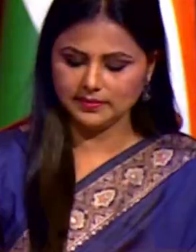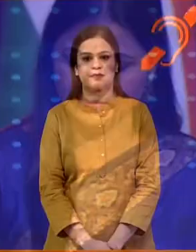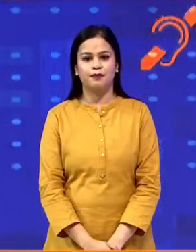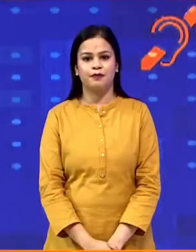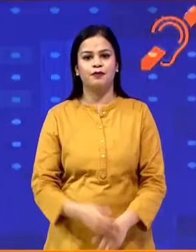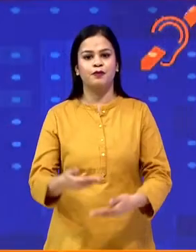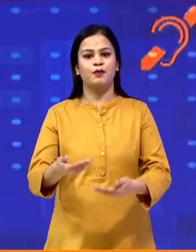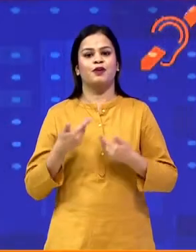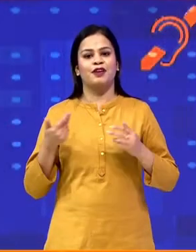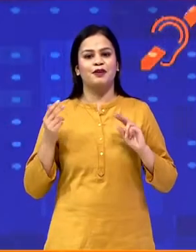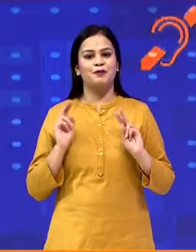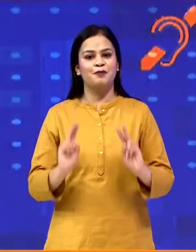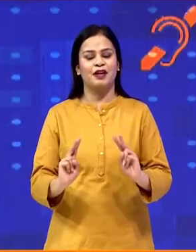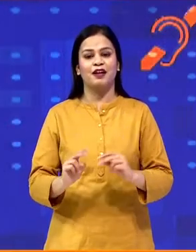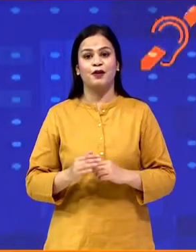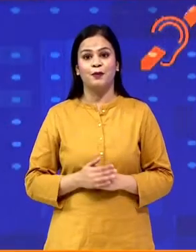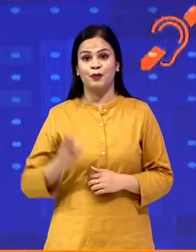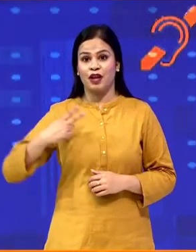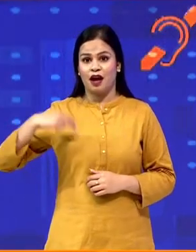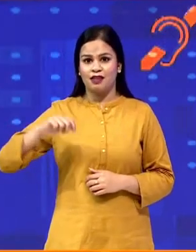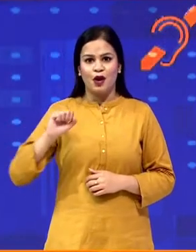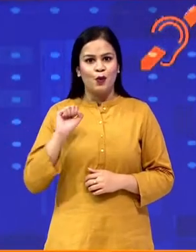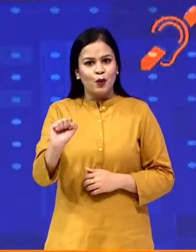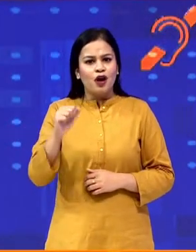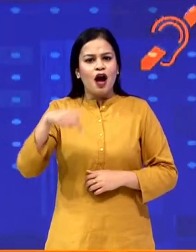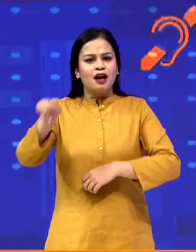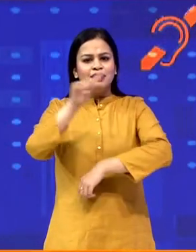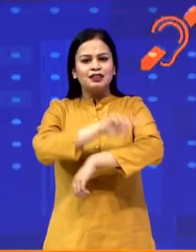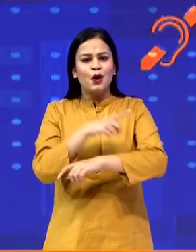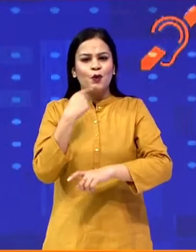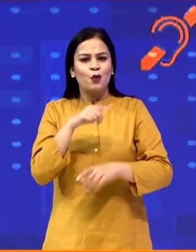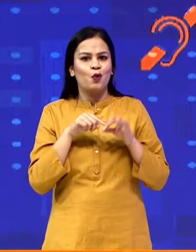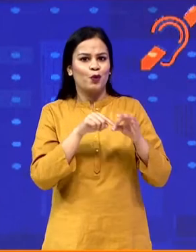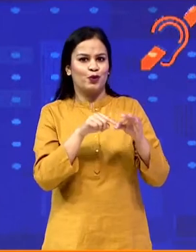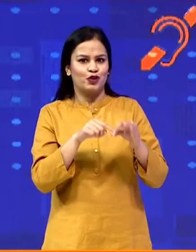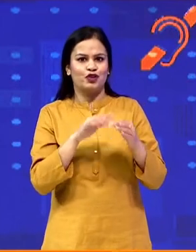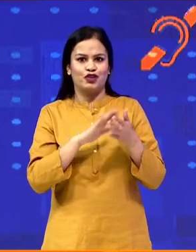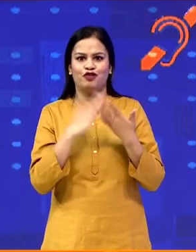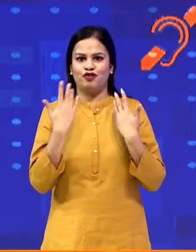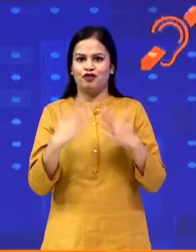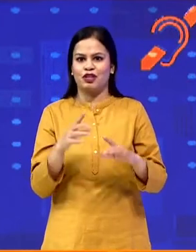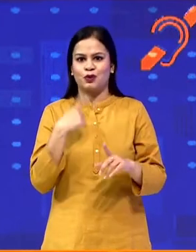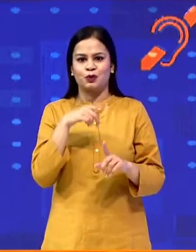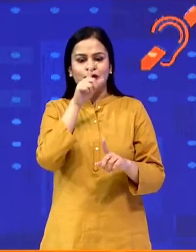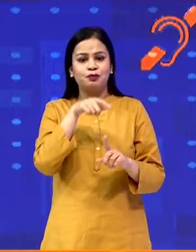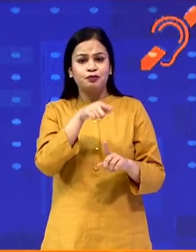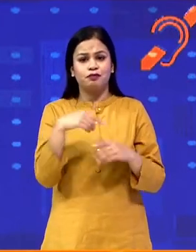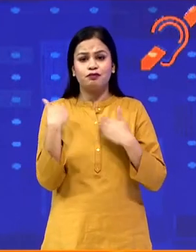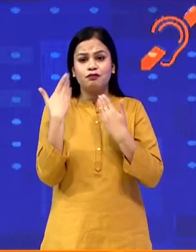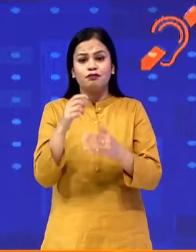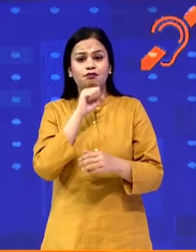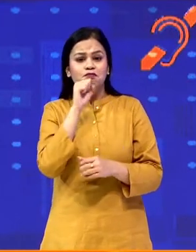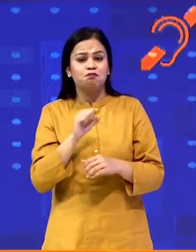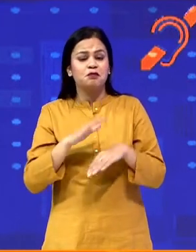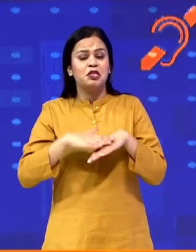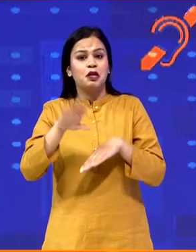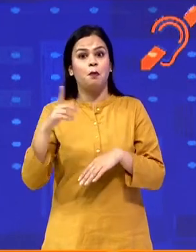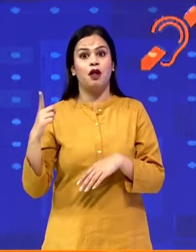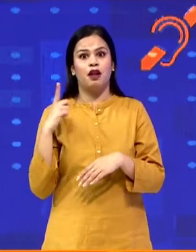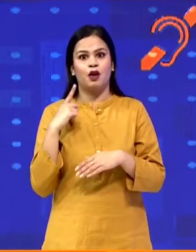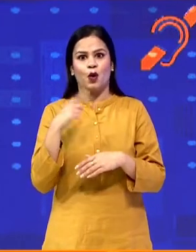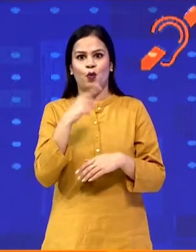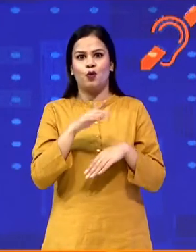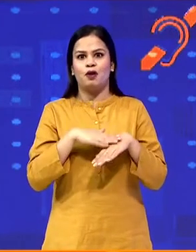वेलकम बैक आप की अदालत में आज हमने मुकदमा चलाया देश के सबसे अनुभवी नेताओं में से एक